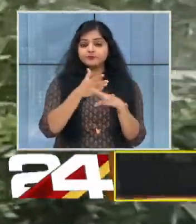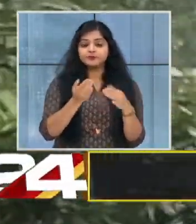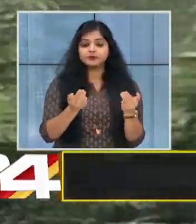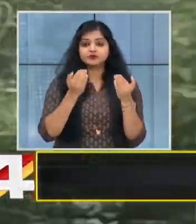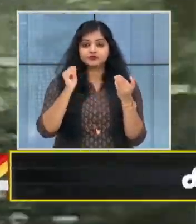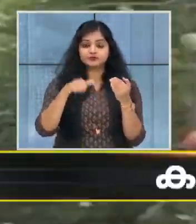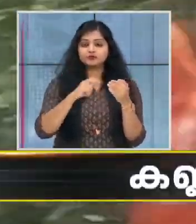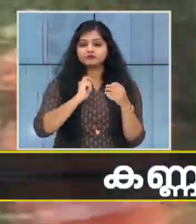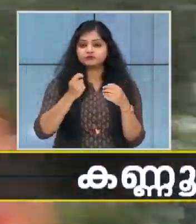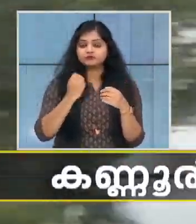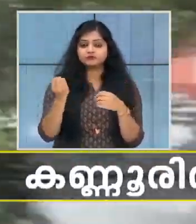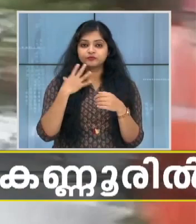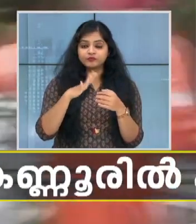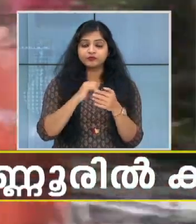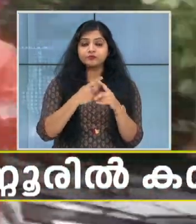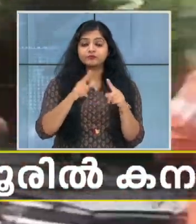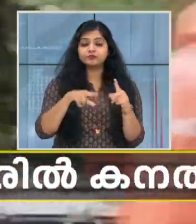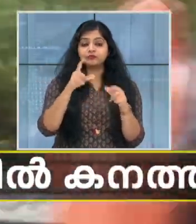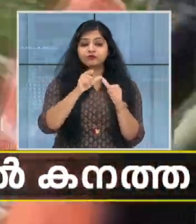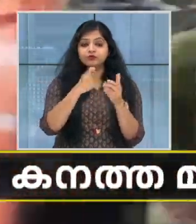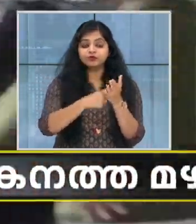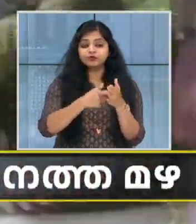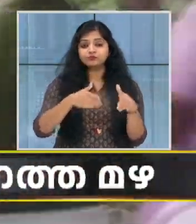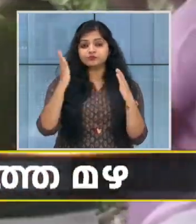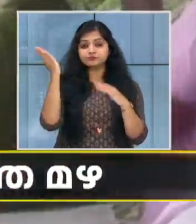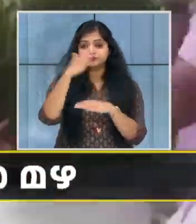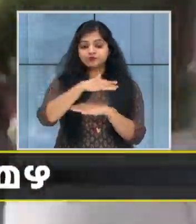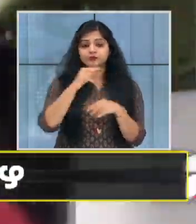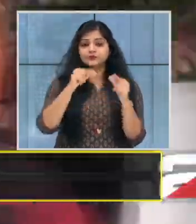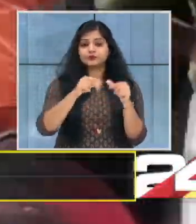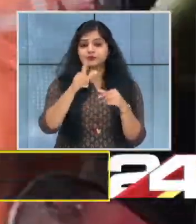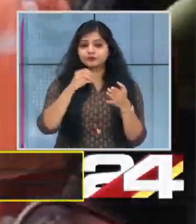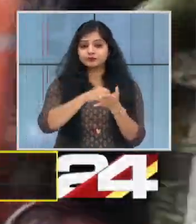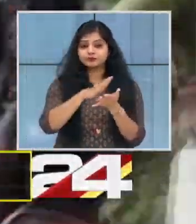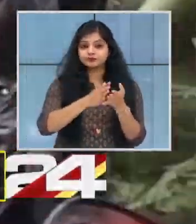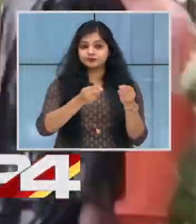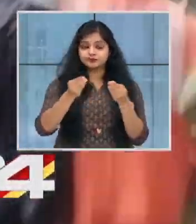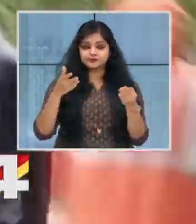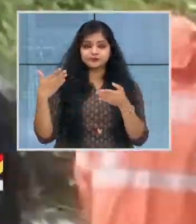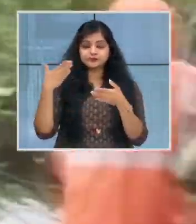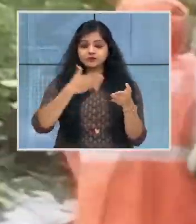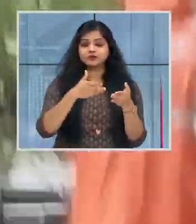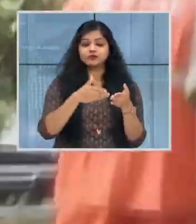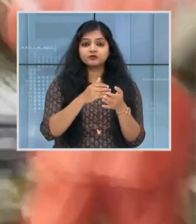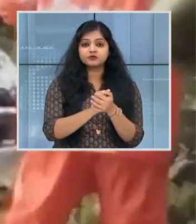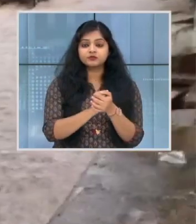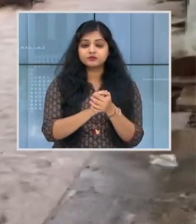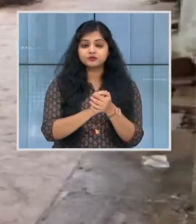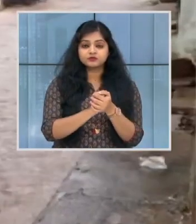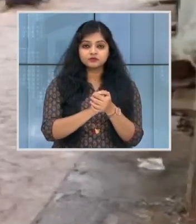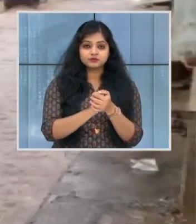അവരുമായി സംസാരിച്ചപ്പോൾ മനസ്സിലായത്. പക്ഷെ കാറിന് മുകളിലേക്ക് മരം വീണു. പിന്നീട് നാട്ടുകാരും മറ്റും എത്തി ഈ